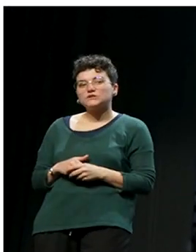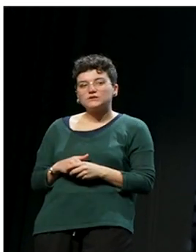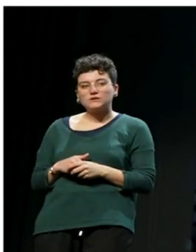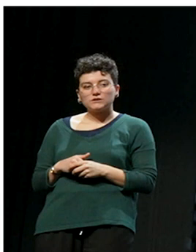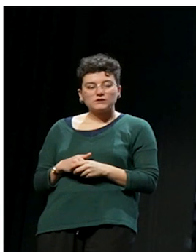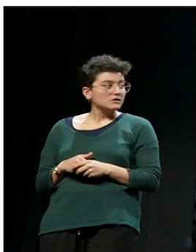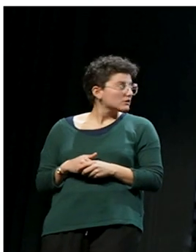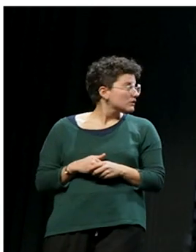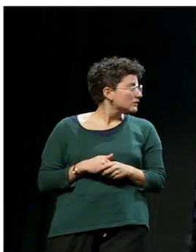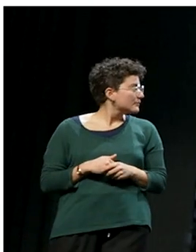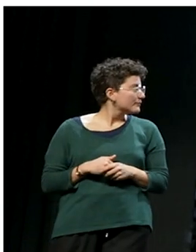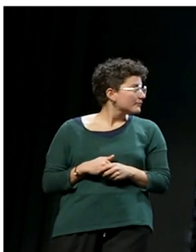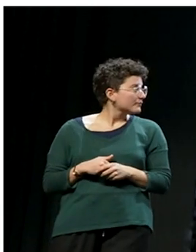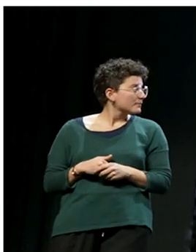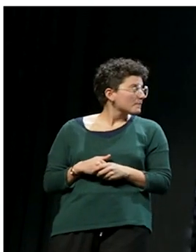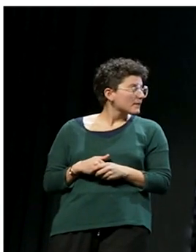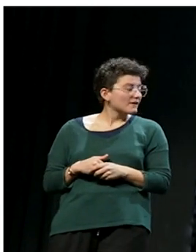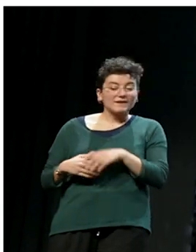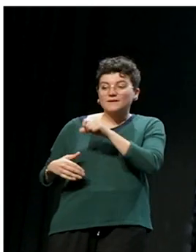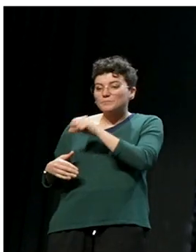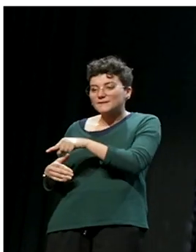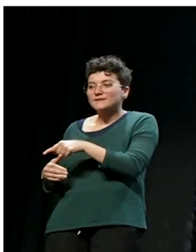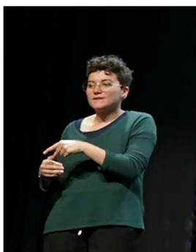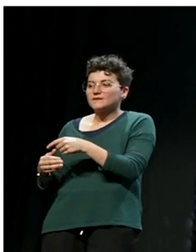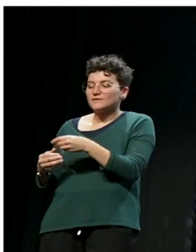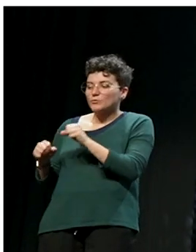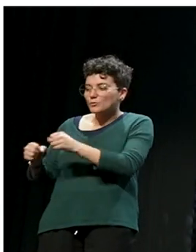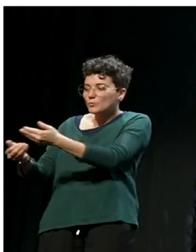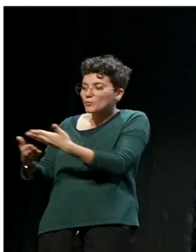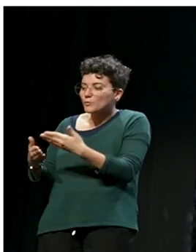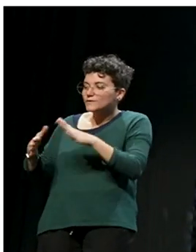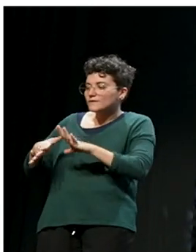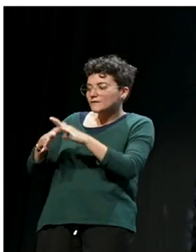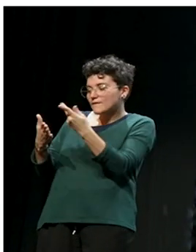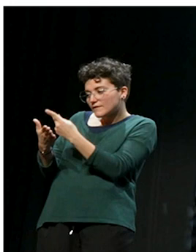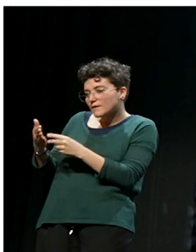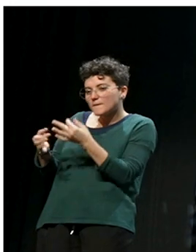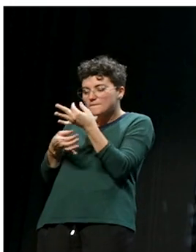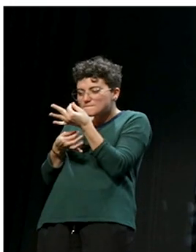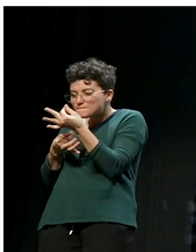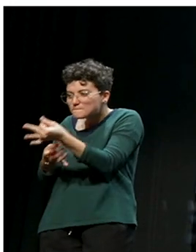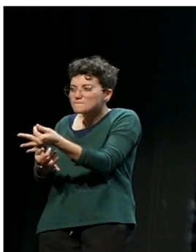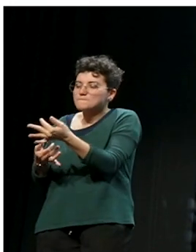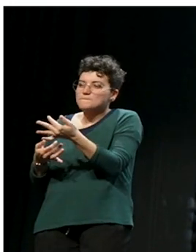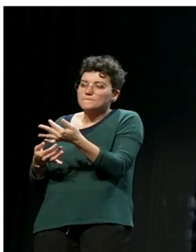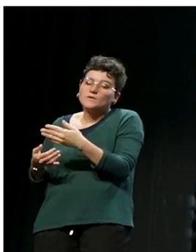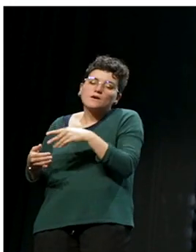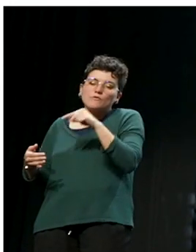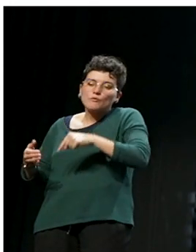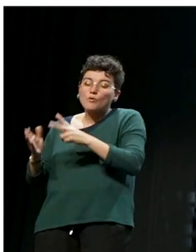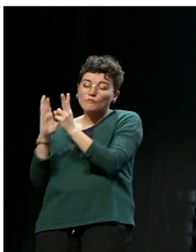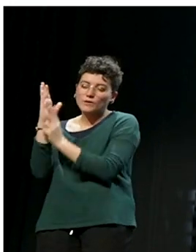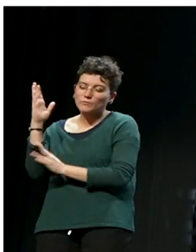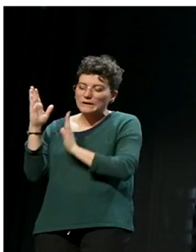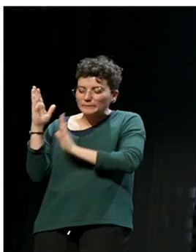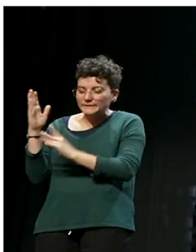que pour affiner sa création, pour pas qu'elle soit un truc standard, classique, il y a pas mal de choses, il y a un vocabulaire en gros, mais comme dans n'importe